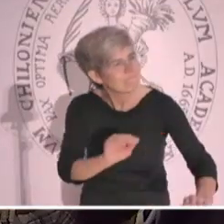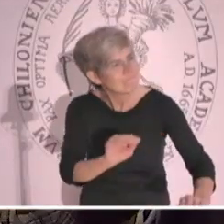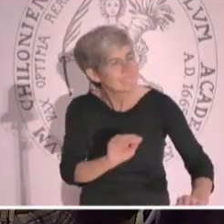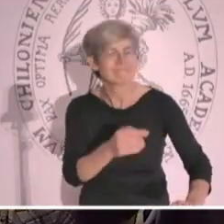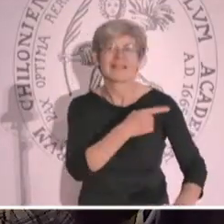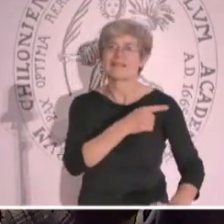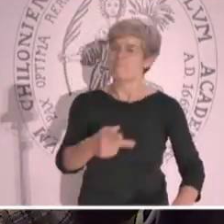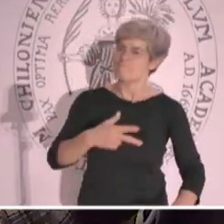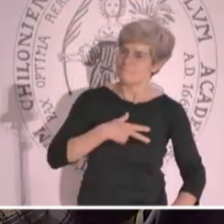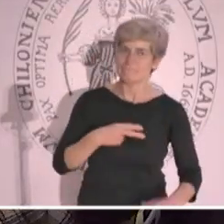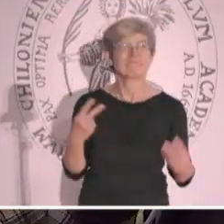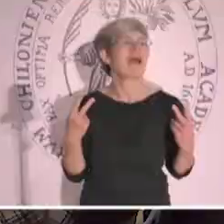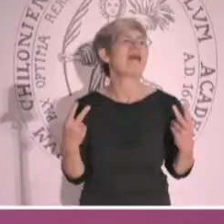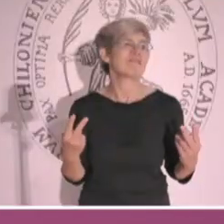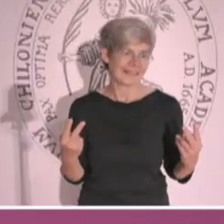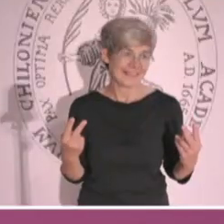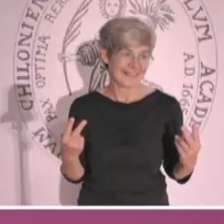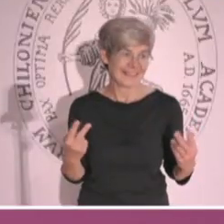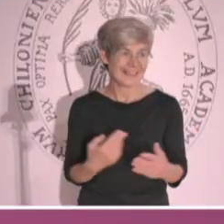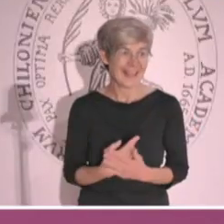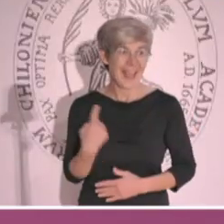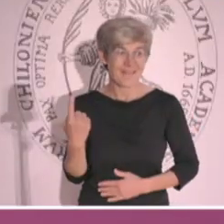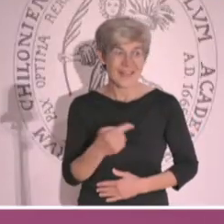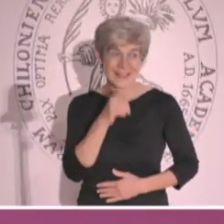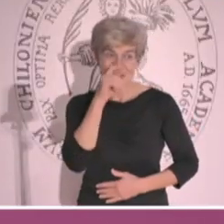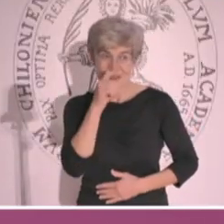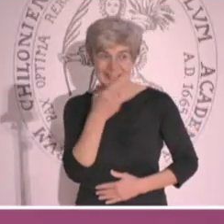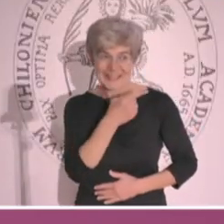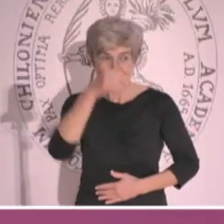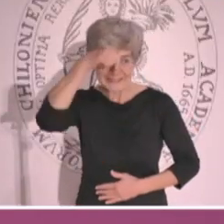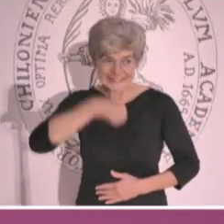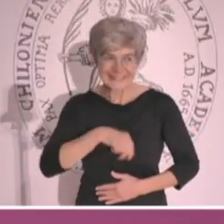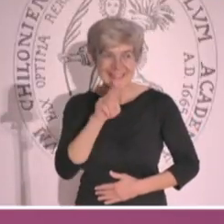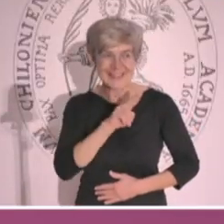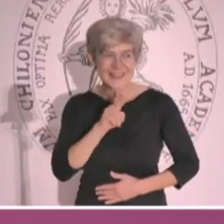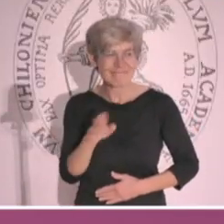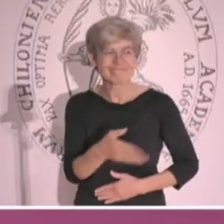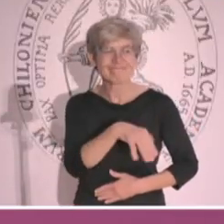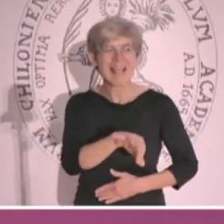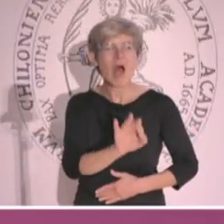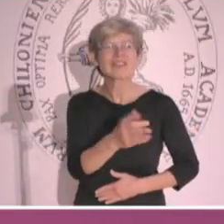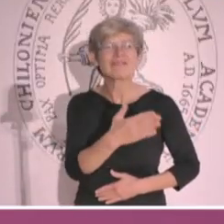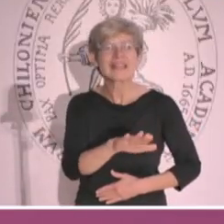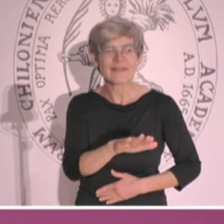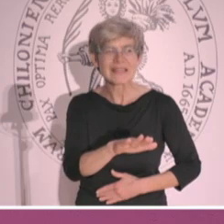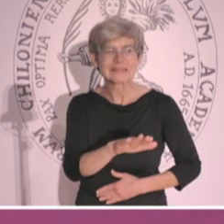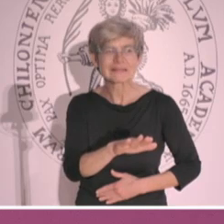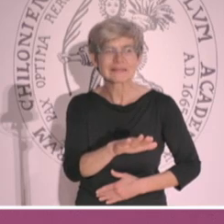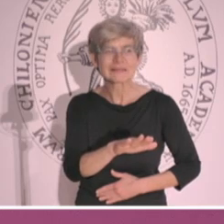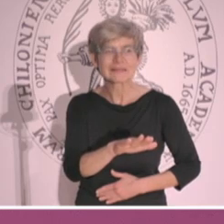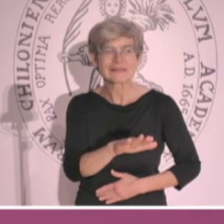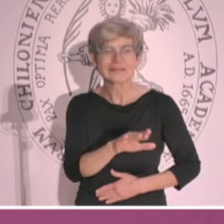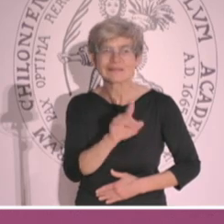sind. Wir sind stolz und wir freuen uns sehr, dass Sie unsere Universität für Ihren Studienort gewählt